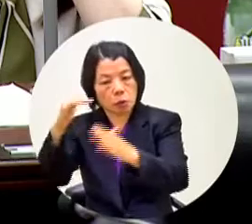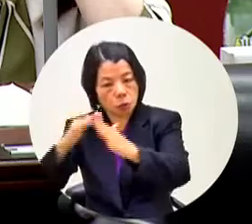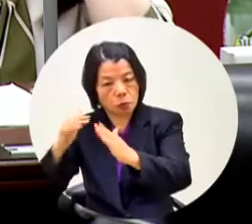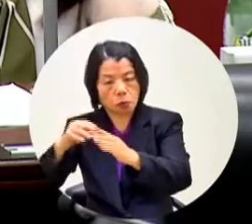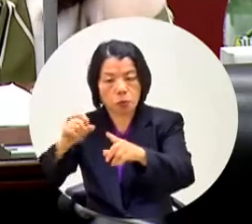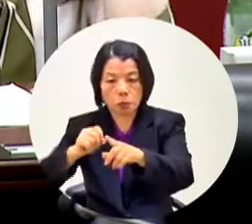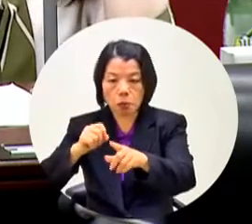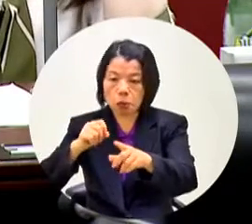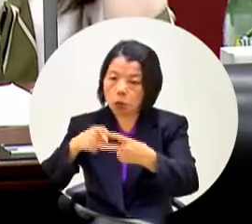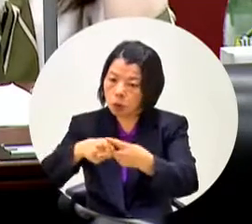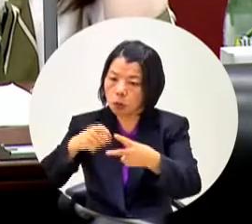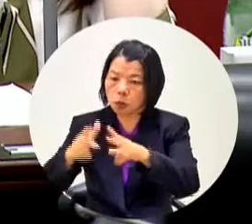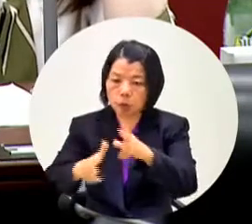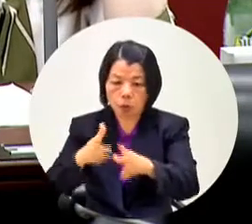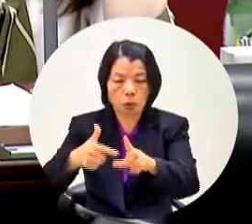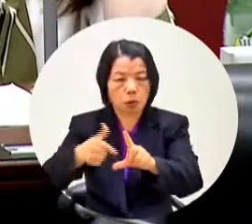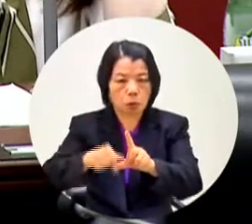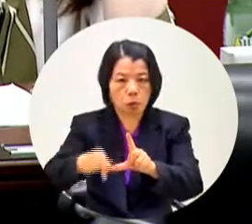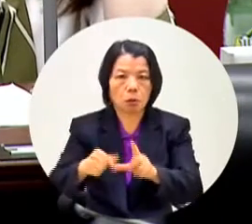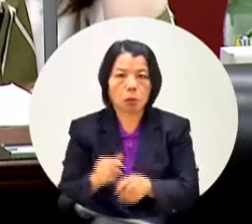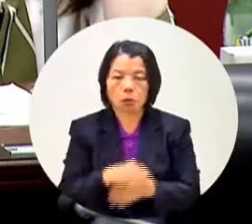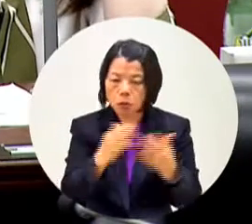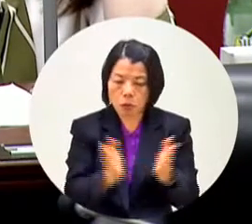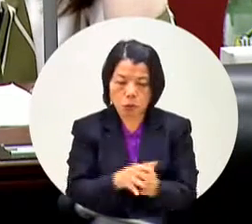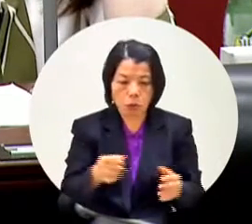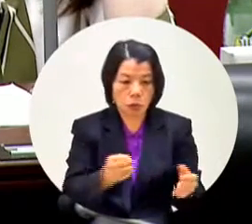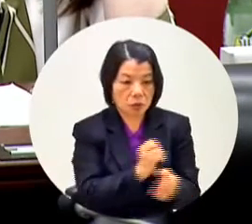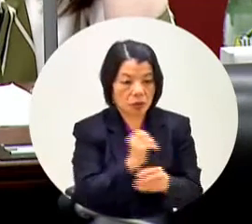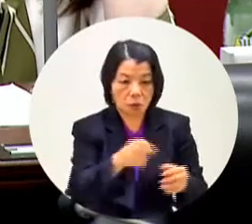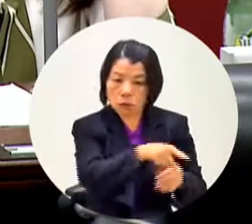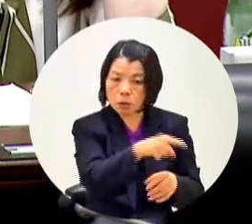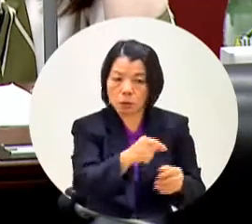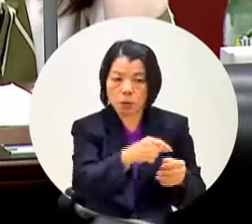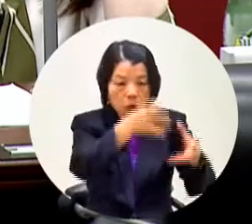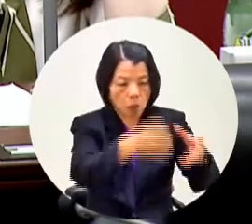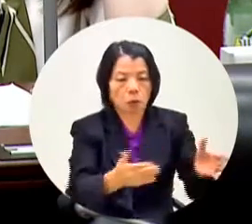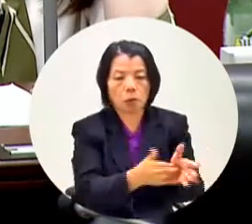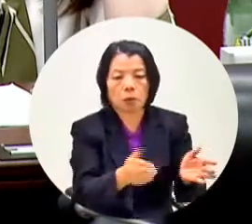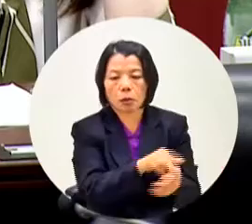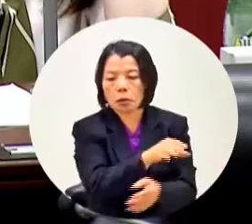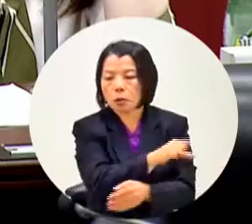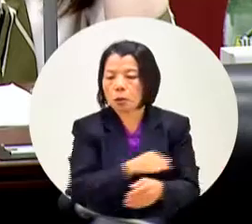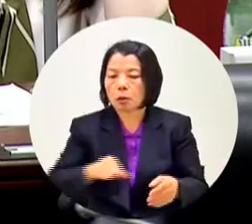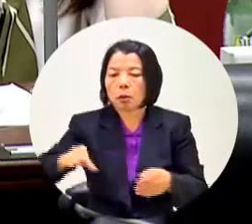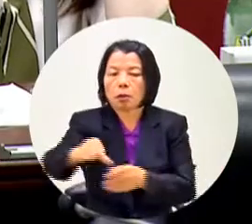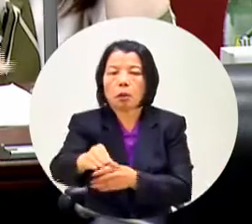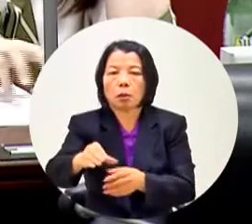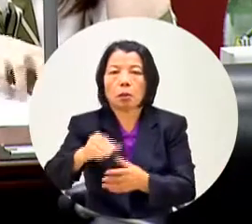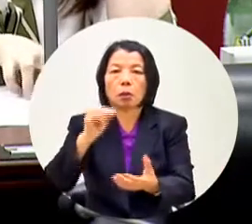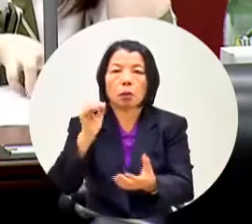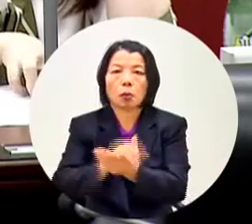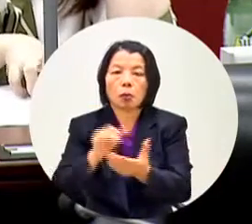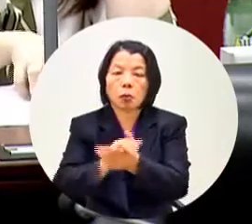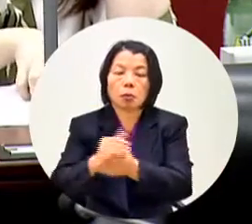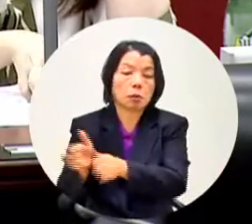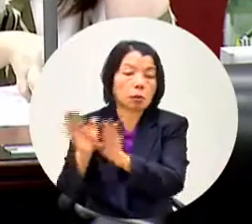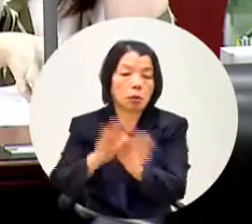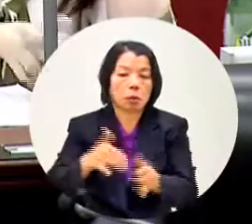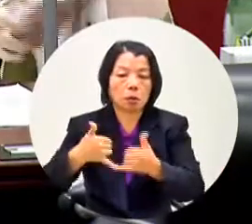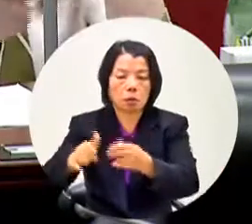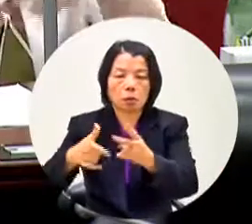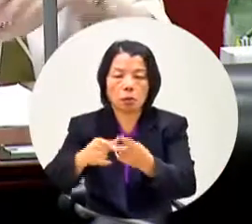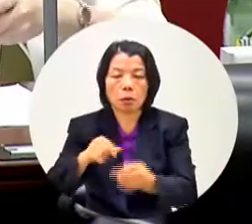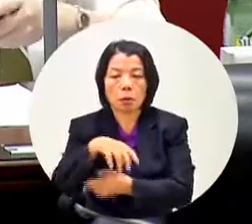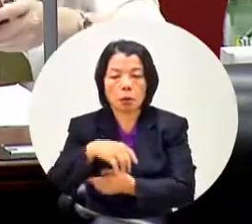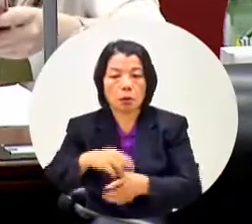主要联络道路，好，桥头科学园区的位置大家可以看一下，好，大概在这个位置。那它旁边还有一些工业区，好，